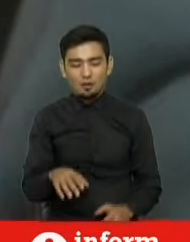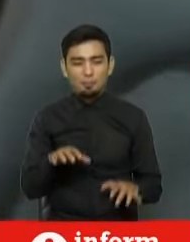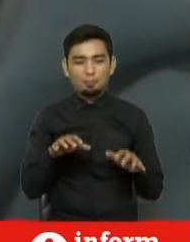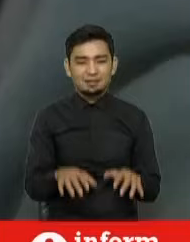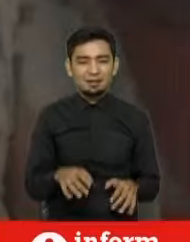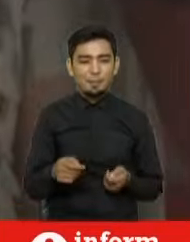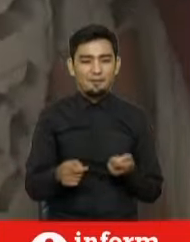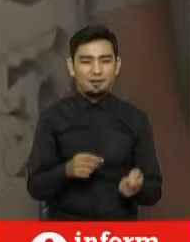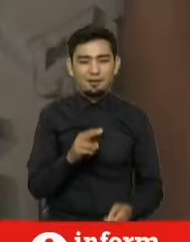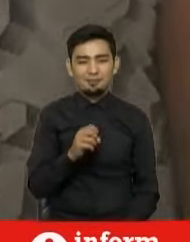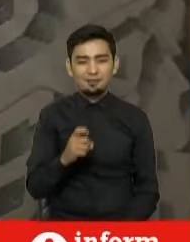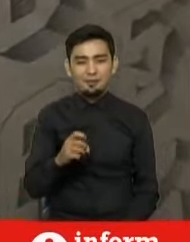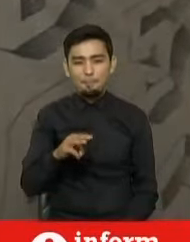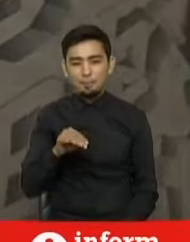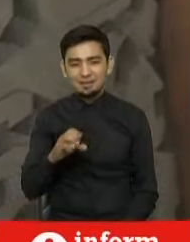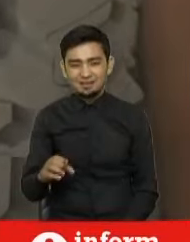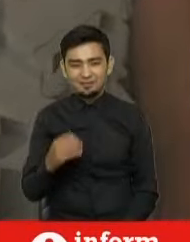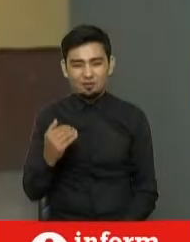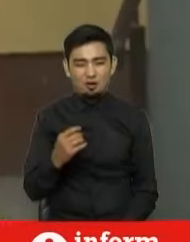корпорации «Казахмыс» Нурахмет Нуриев.